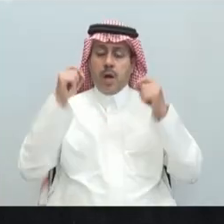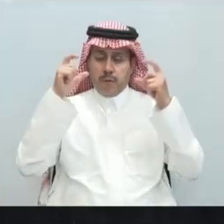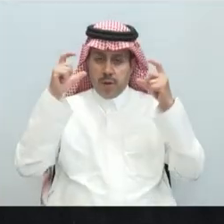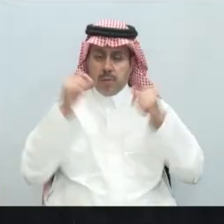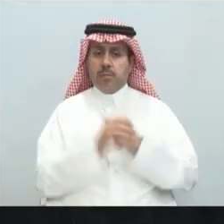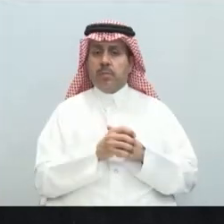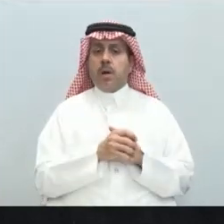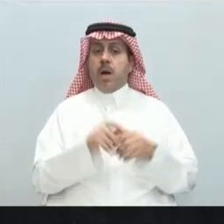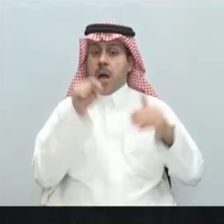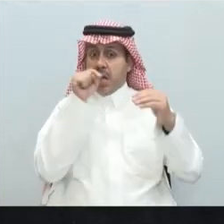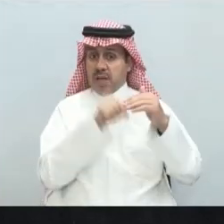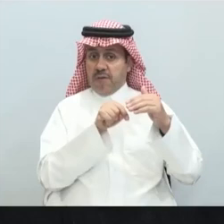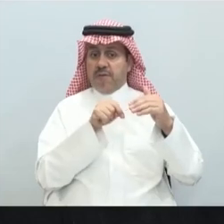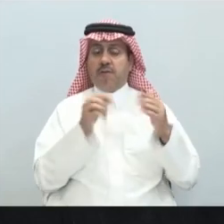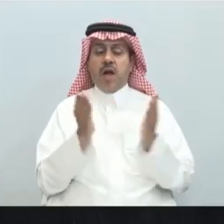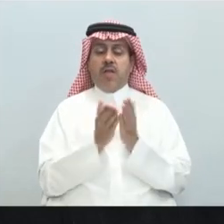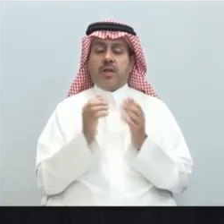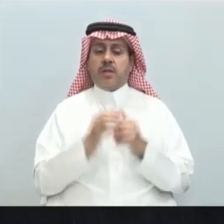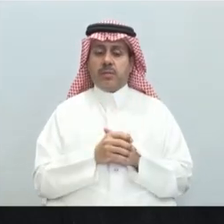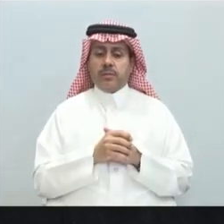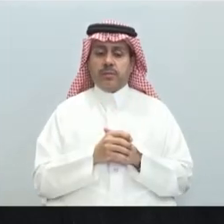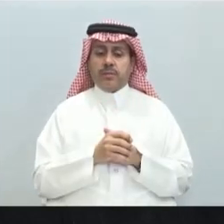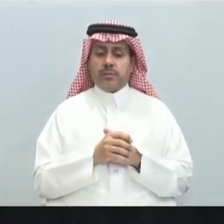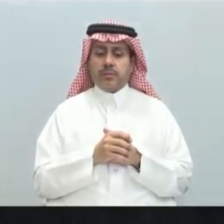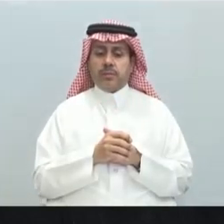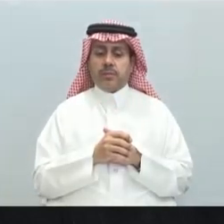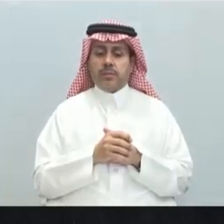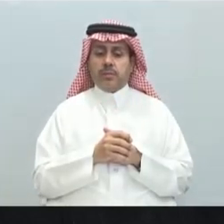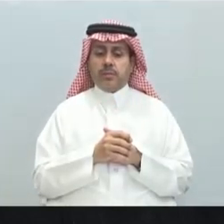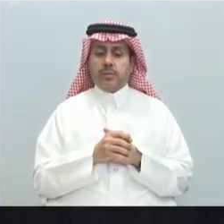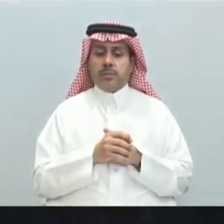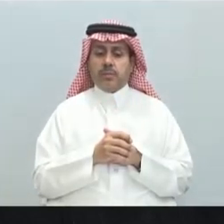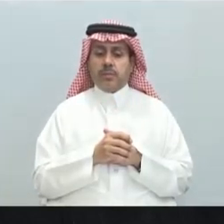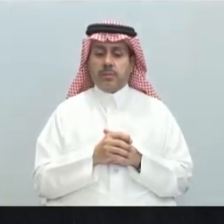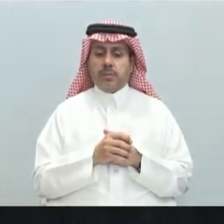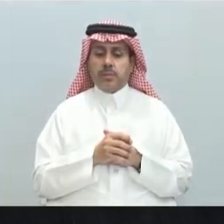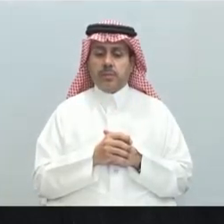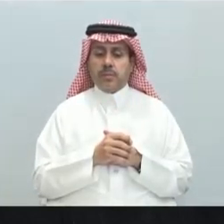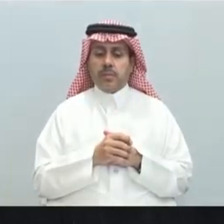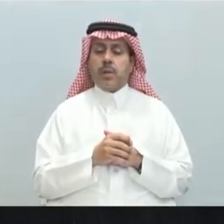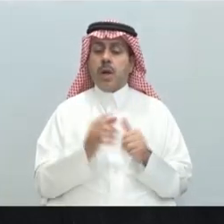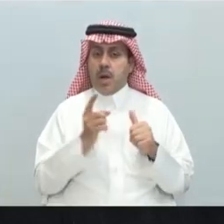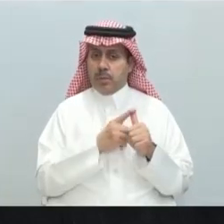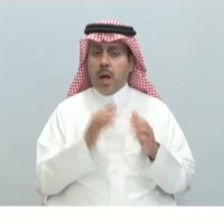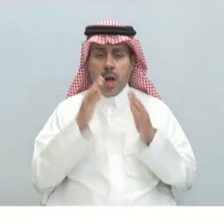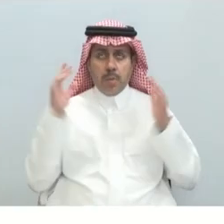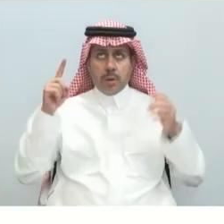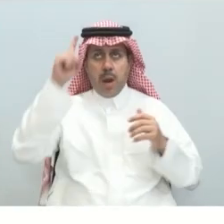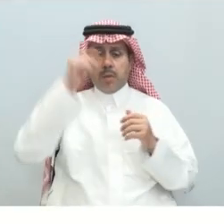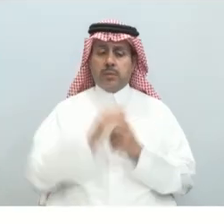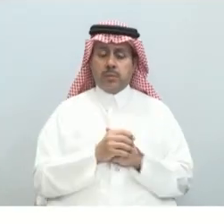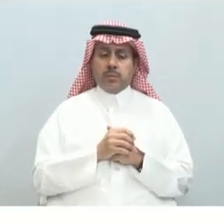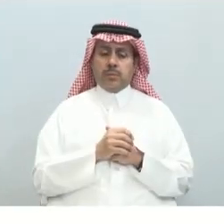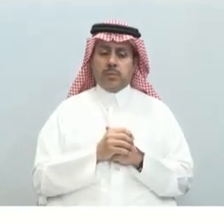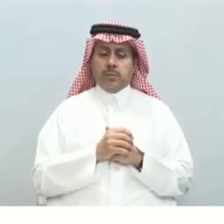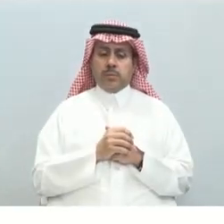واياكم على ابرز واهم الاهداف المرسومه لدرس فعلى بركه الله نبدا ايها الطلاب والطالبات